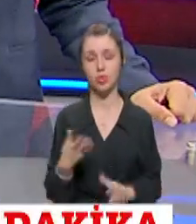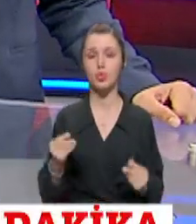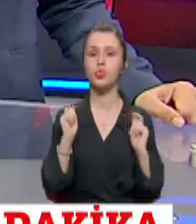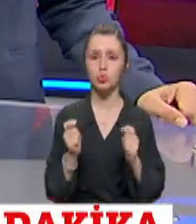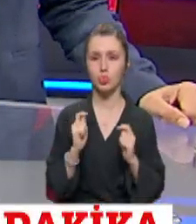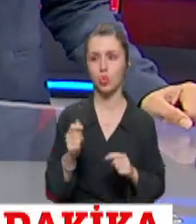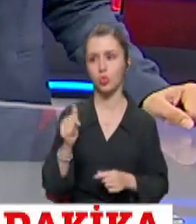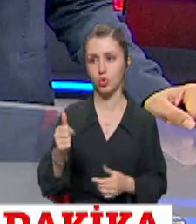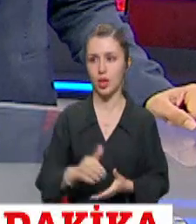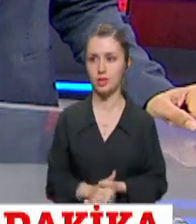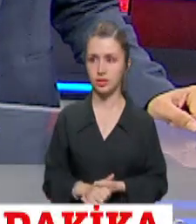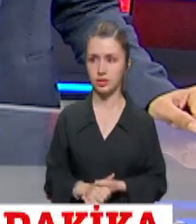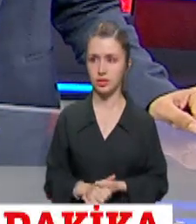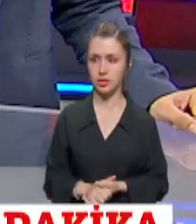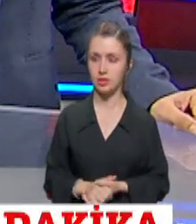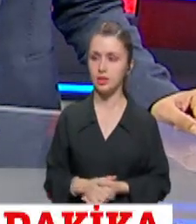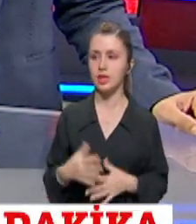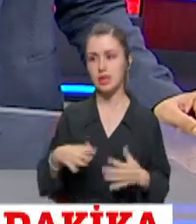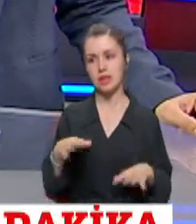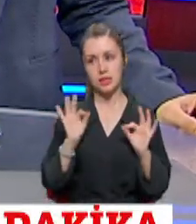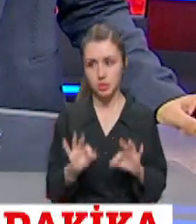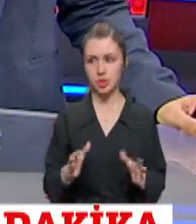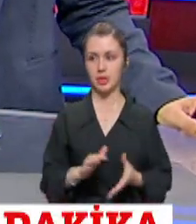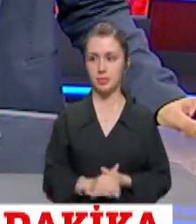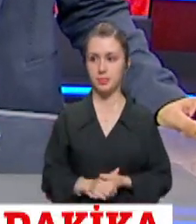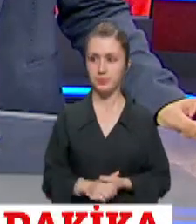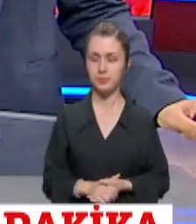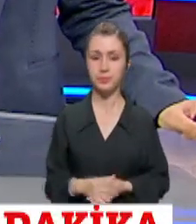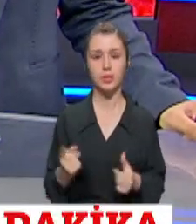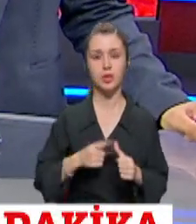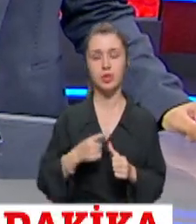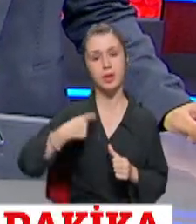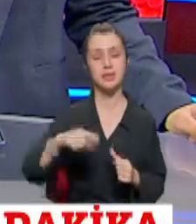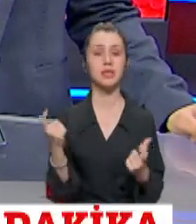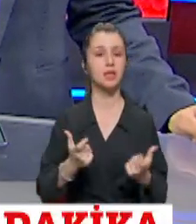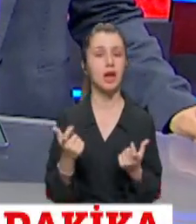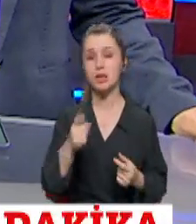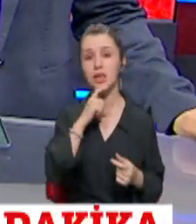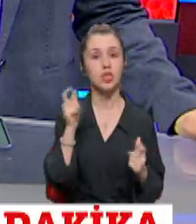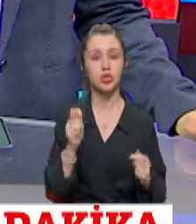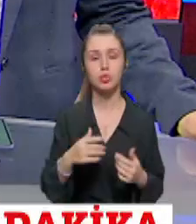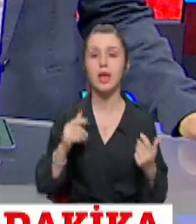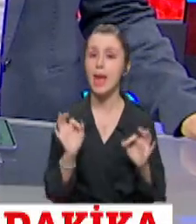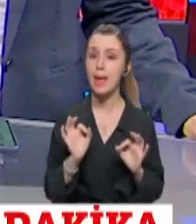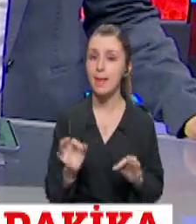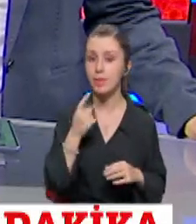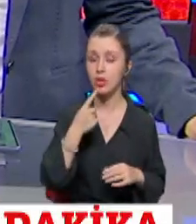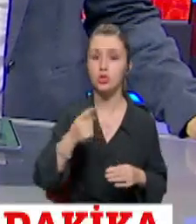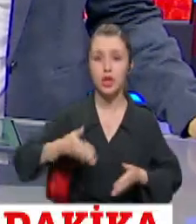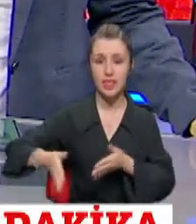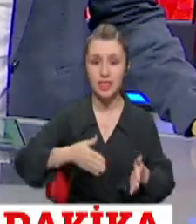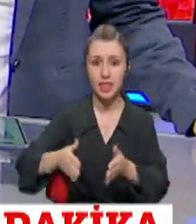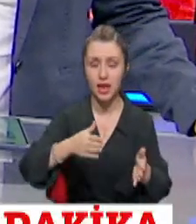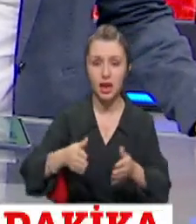zor günler. Dilerseniz başlayalım. Şimdi öncelikle biz nerede yanlış yapıyoruz? Hep diyoruz ya, dere